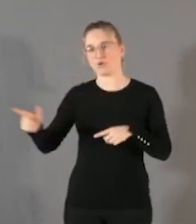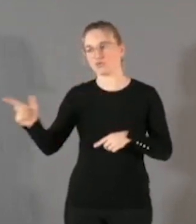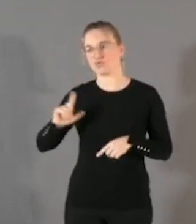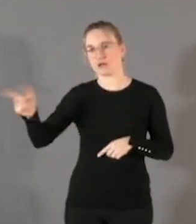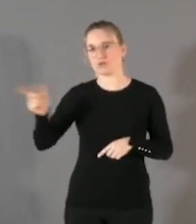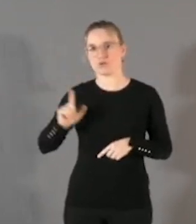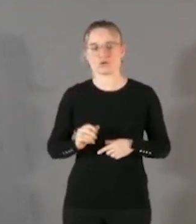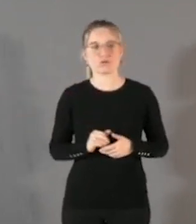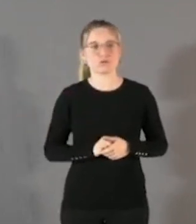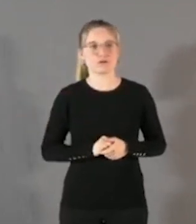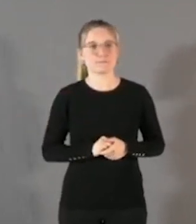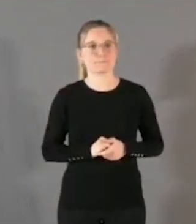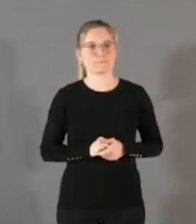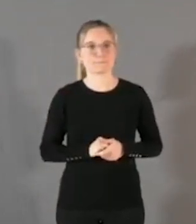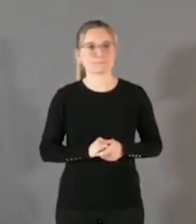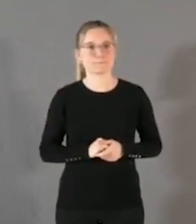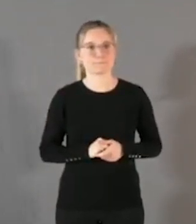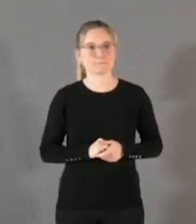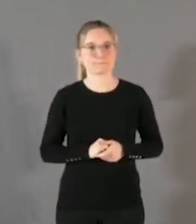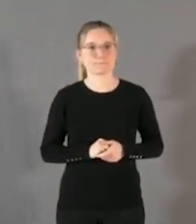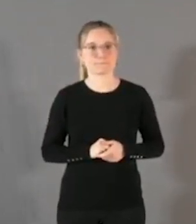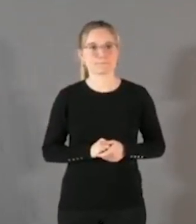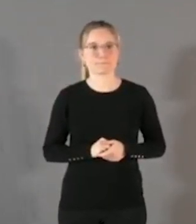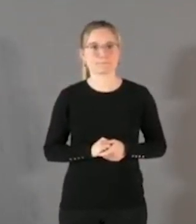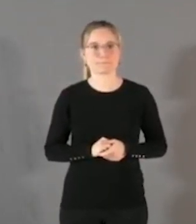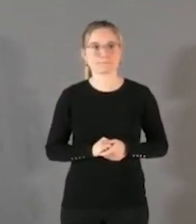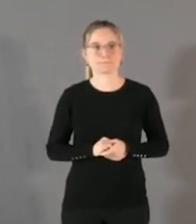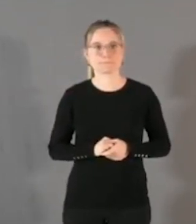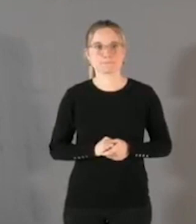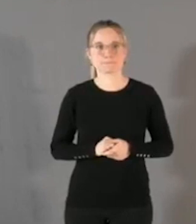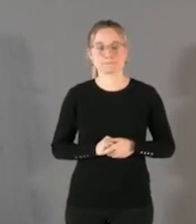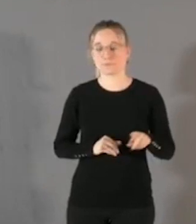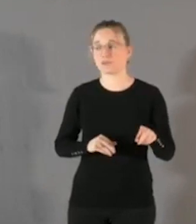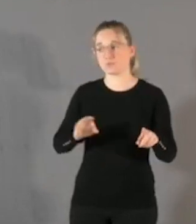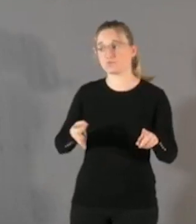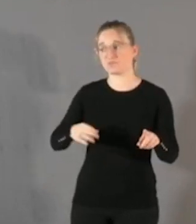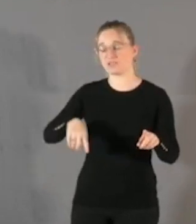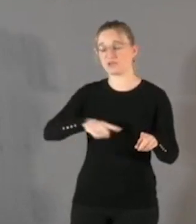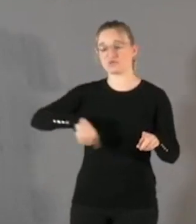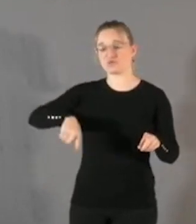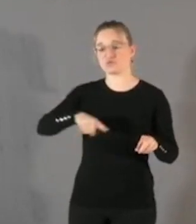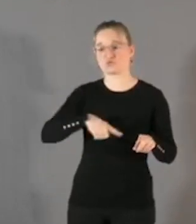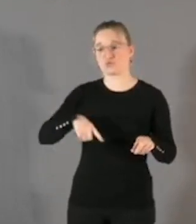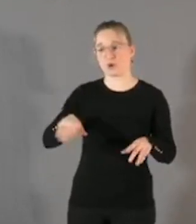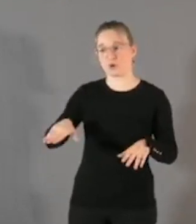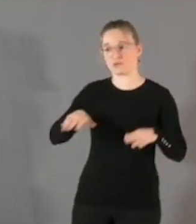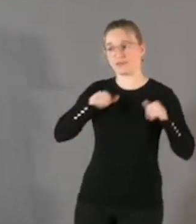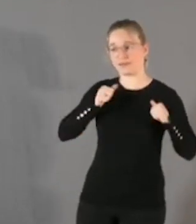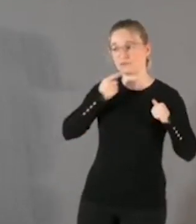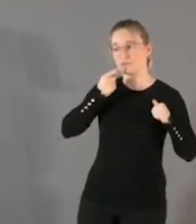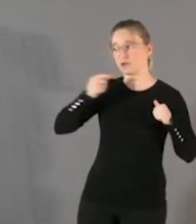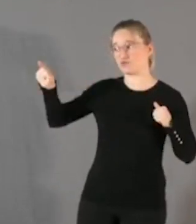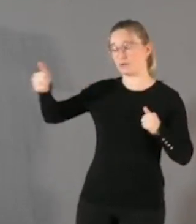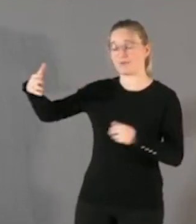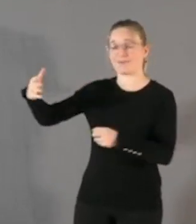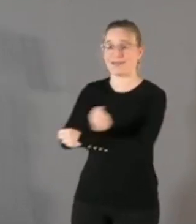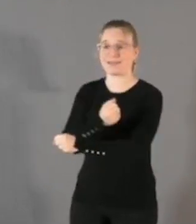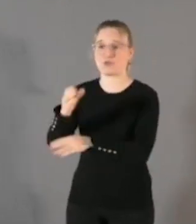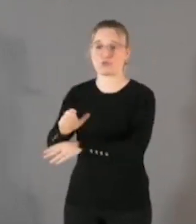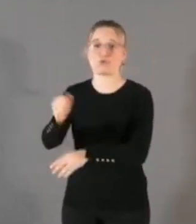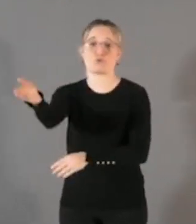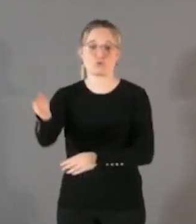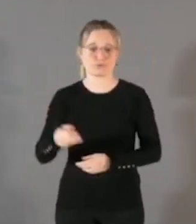pour qu'il puisse gagner contre vous. Pardon ? Il a même fallu qu'on se retire pour qu'il puisse gagner contre vous, vous voyez ?